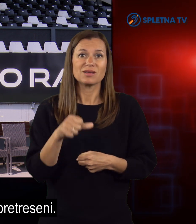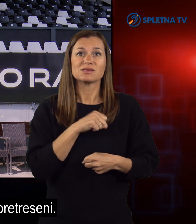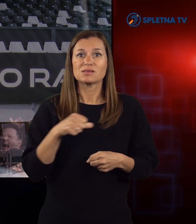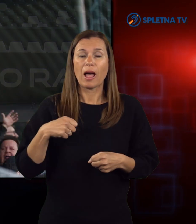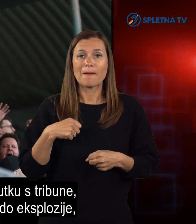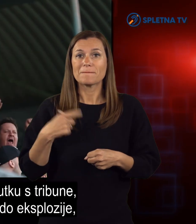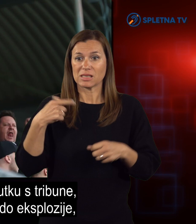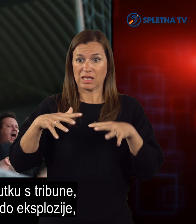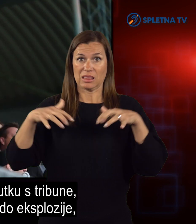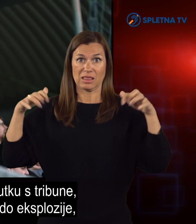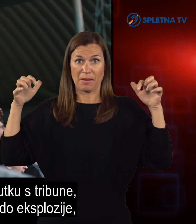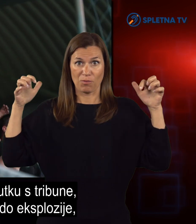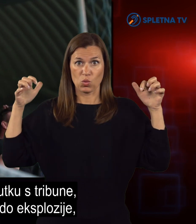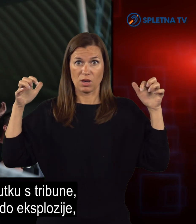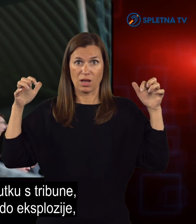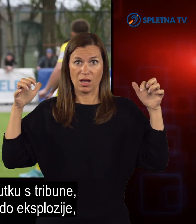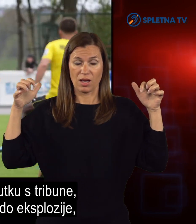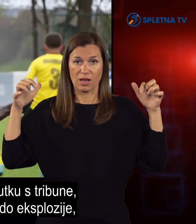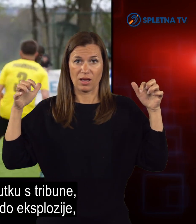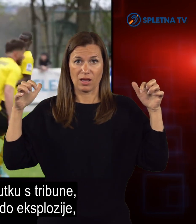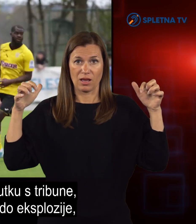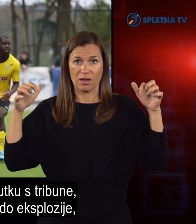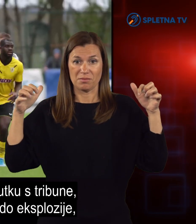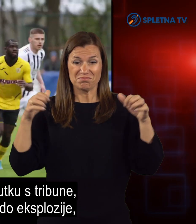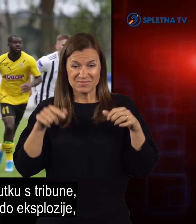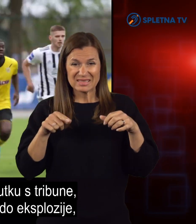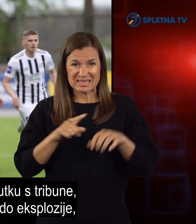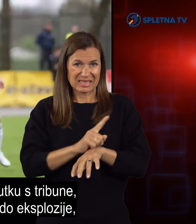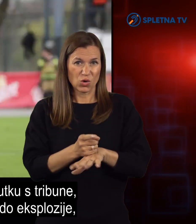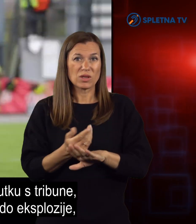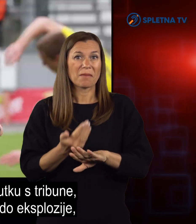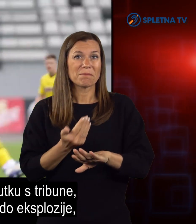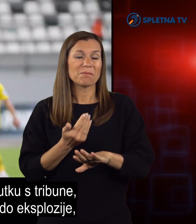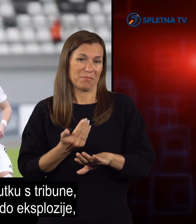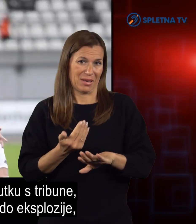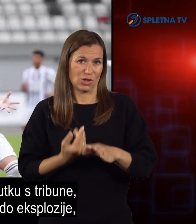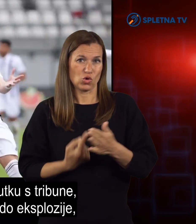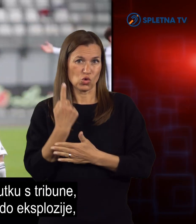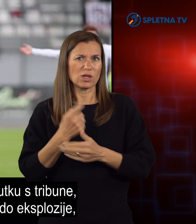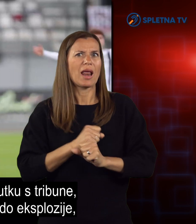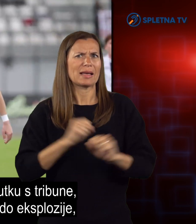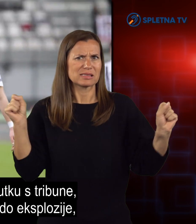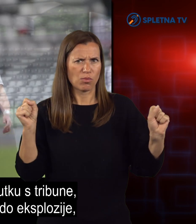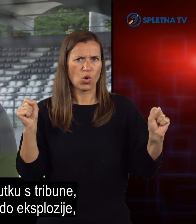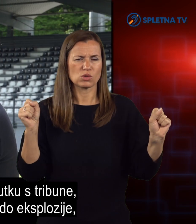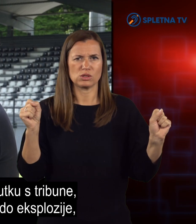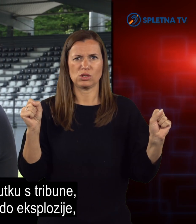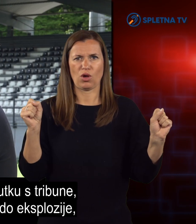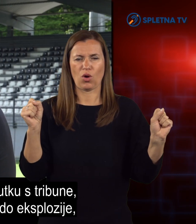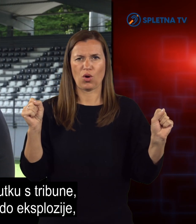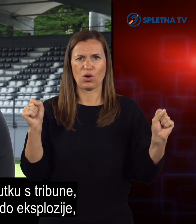pretreseni. Sam sem s tribune ravno v trenutku, preden je prišlo